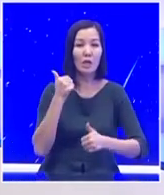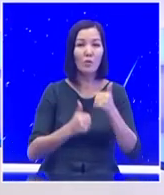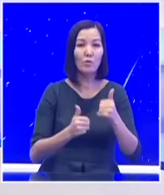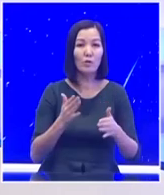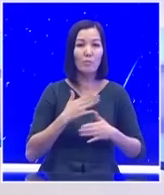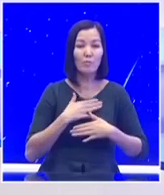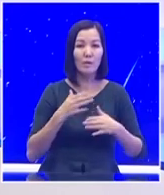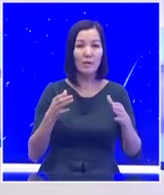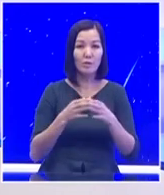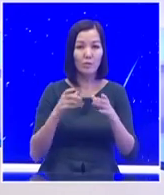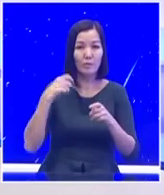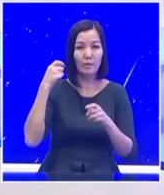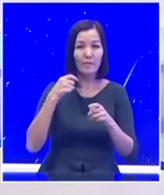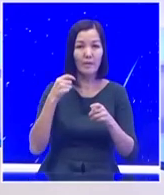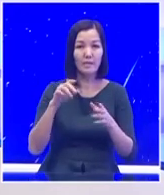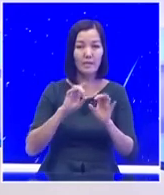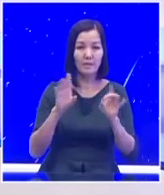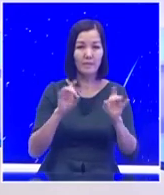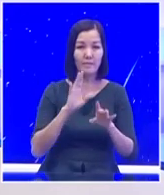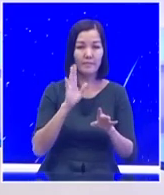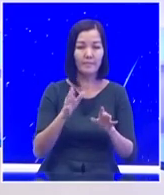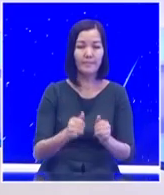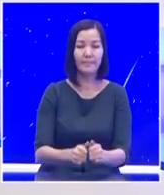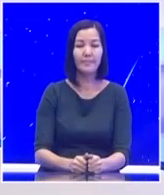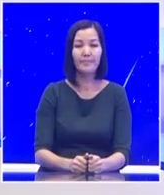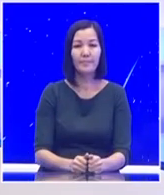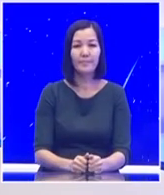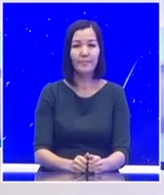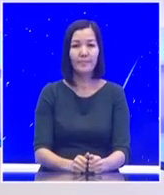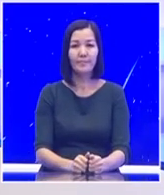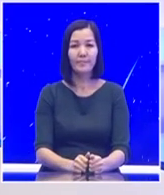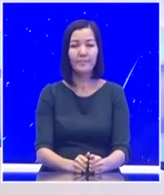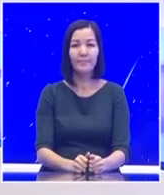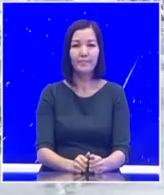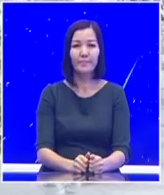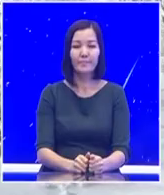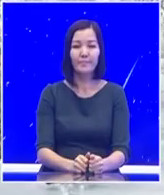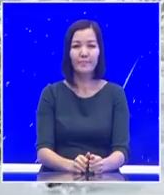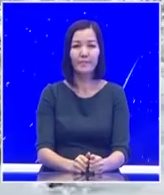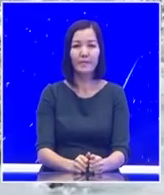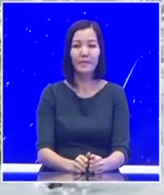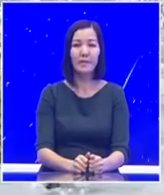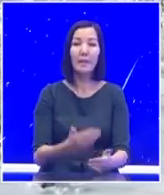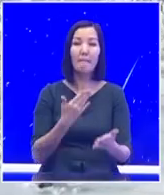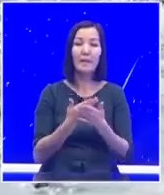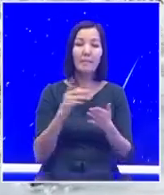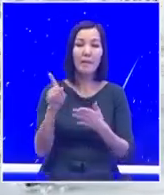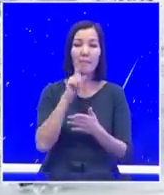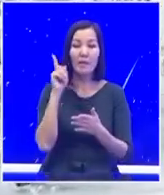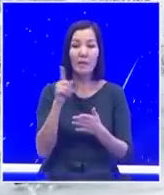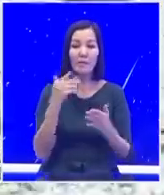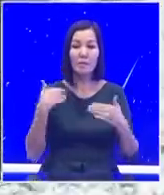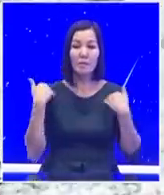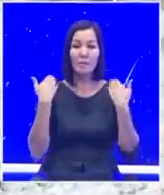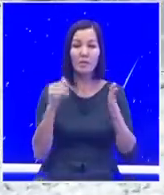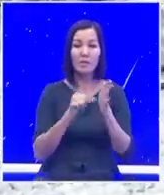Алексей Цой побывал на зимнем празднике, став очевидцем веселого настроения. Подать пример молодежи решил